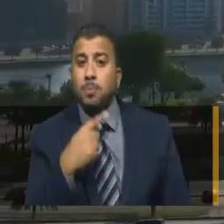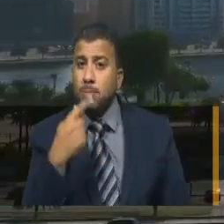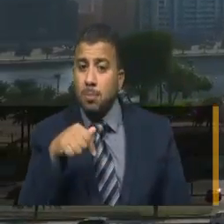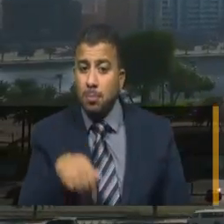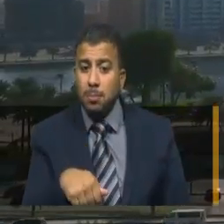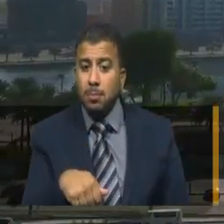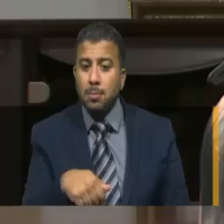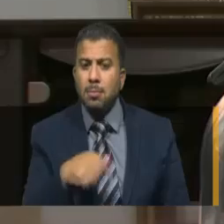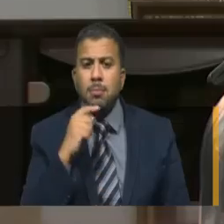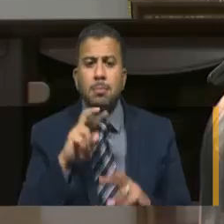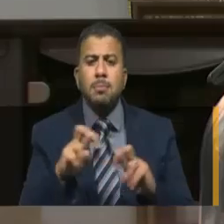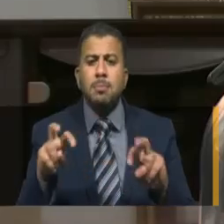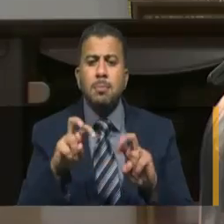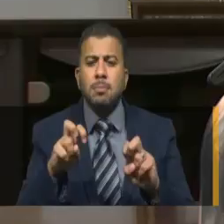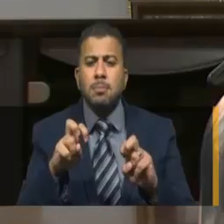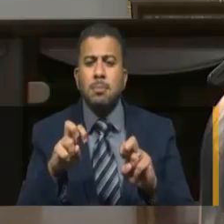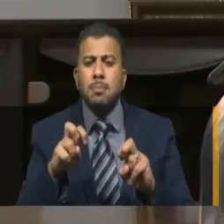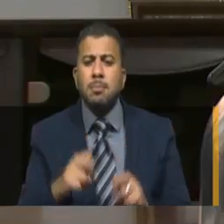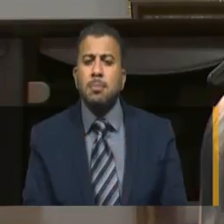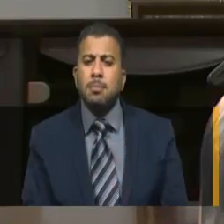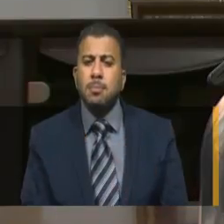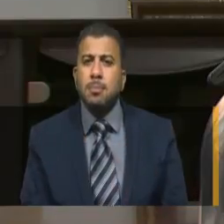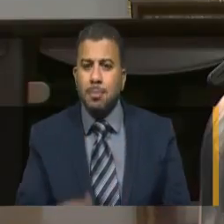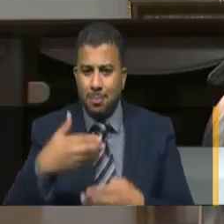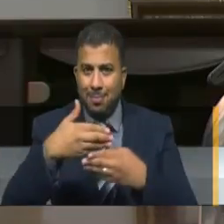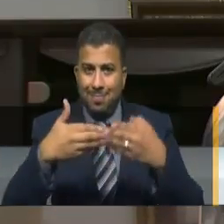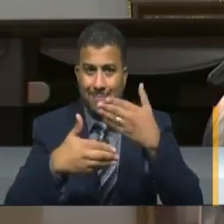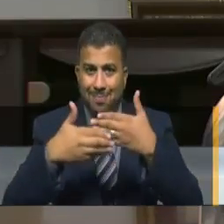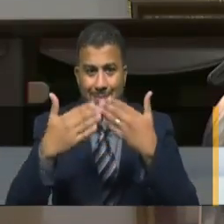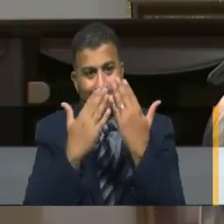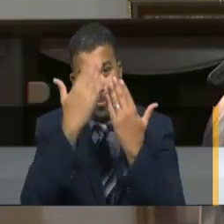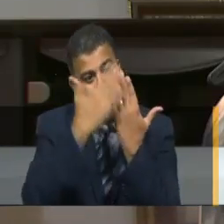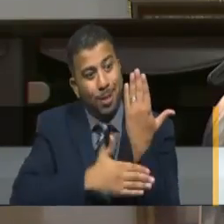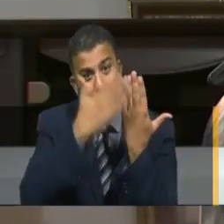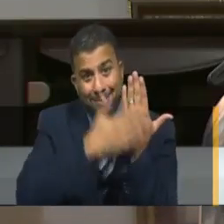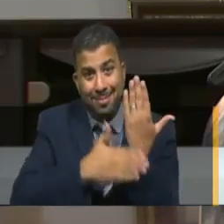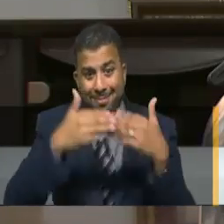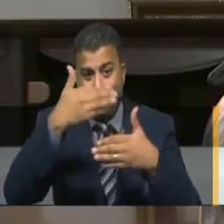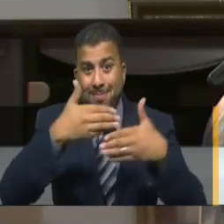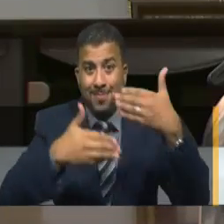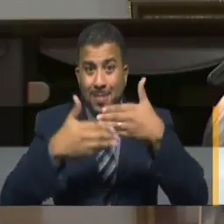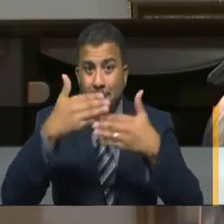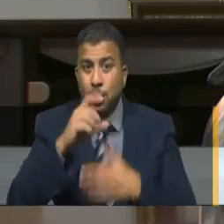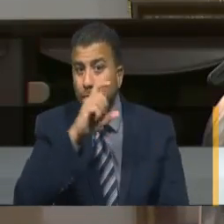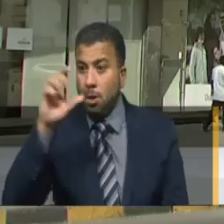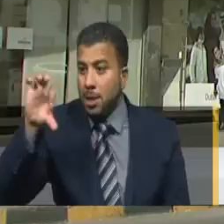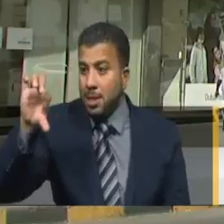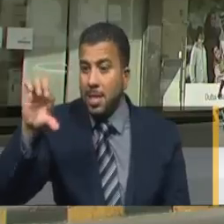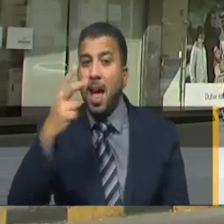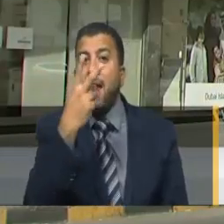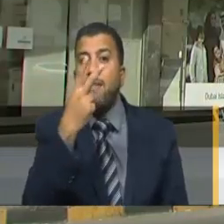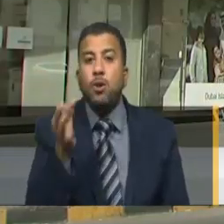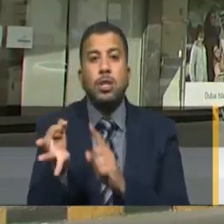حملات اللي هي مسح المباني لتحسين الواجهات بدأت في شهر 9 لسنة